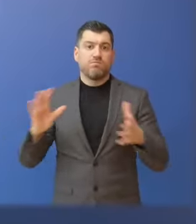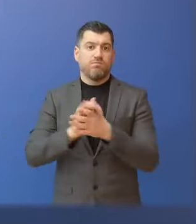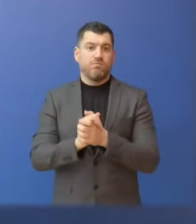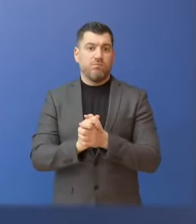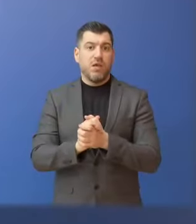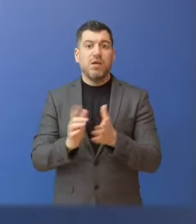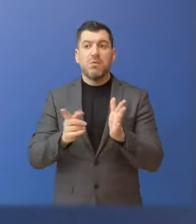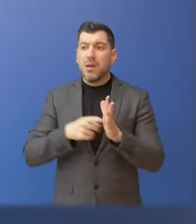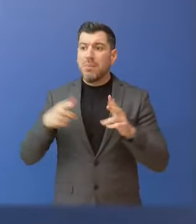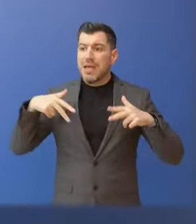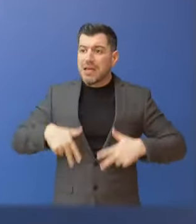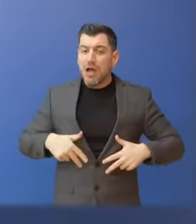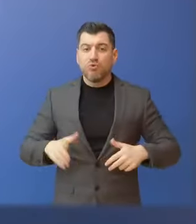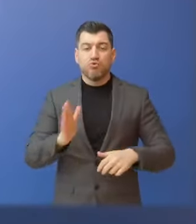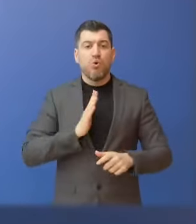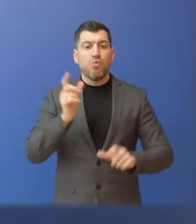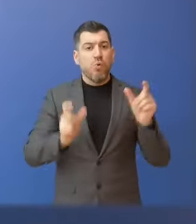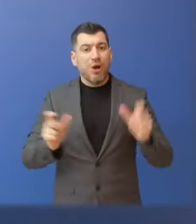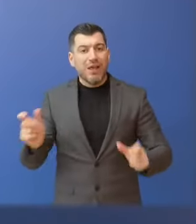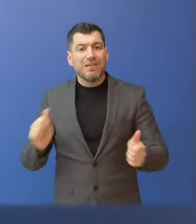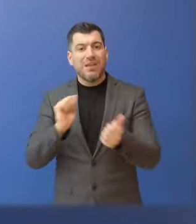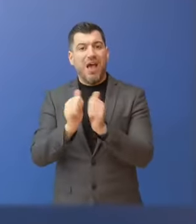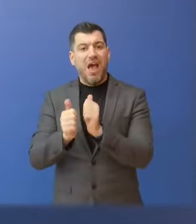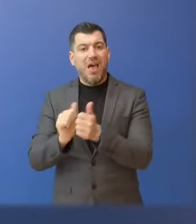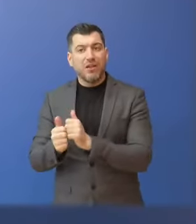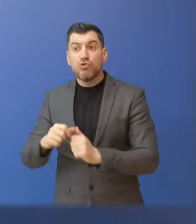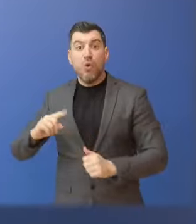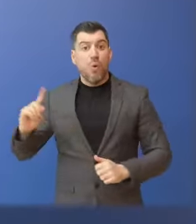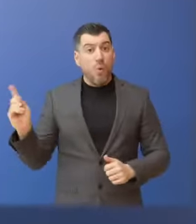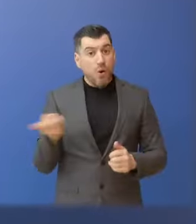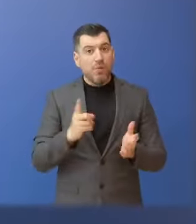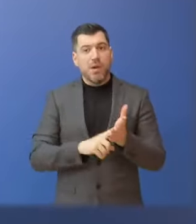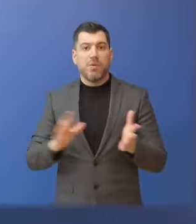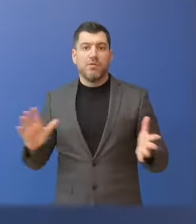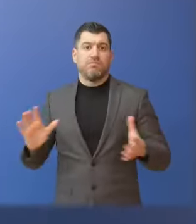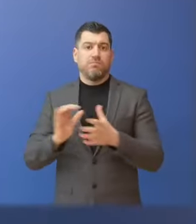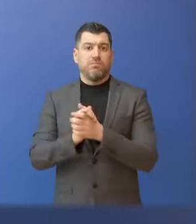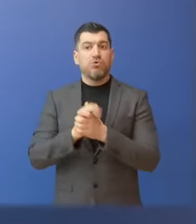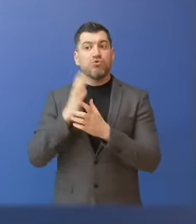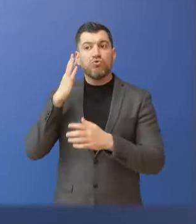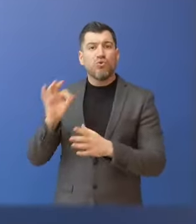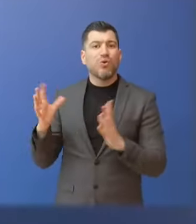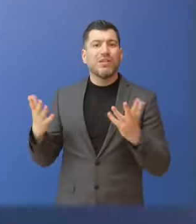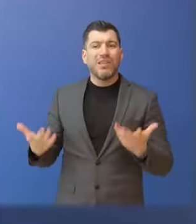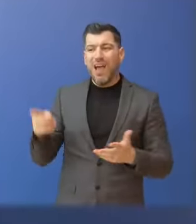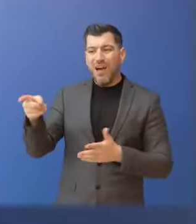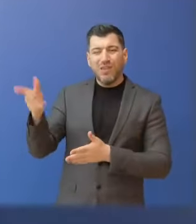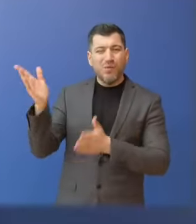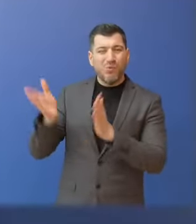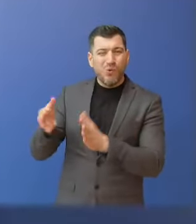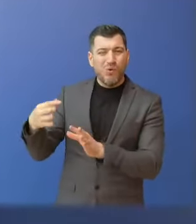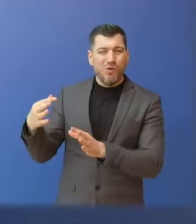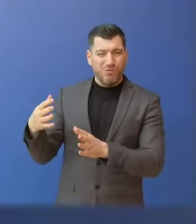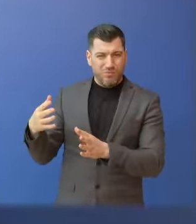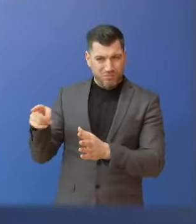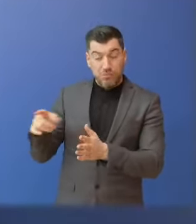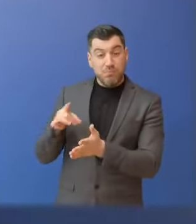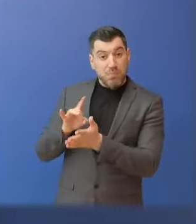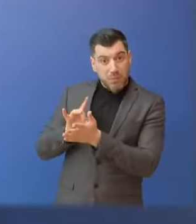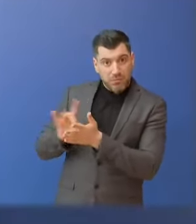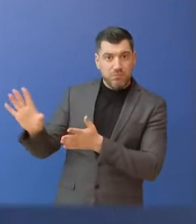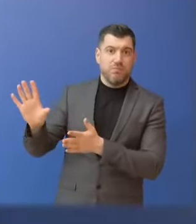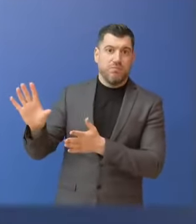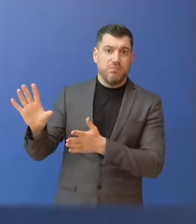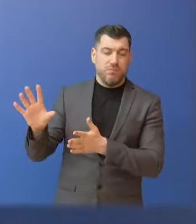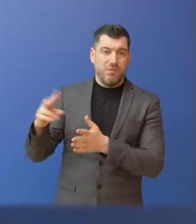πολιτεία πολίτες αθλητικούς παράγοντες ώστε να αποβάλλουμε τα παραβατικά στοιχεία από τον επαγγελματικό